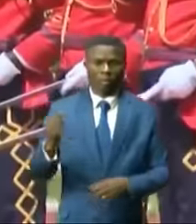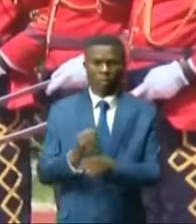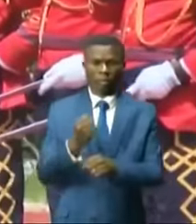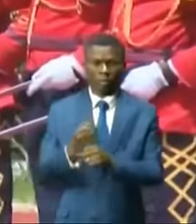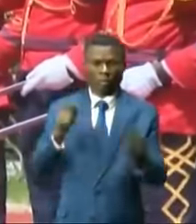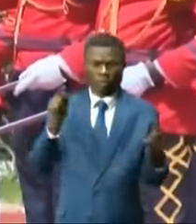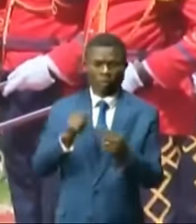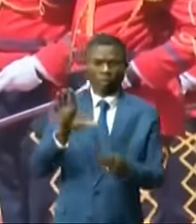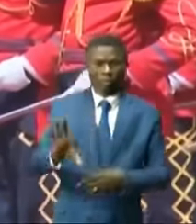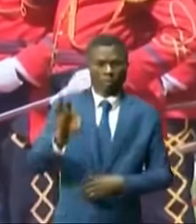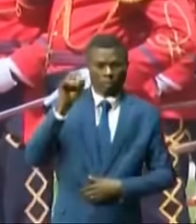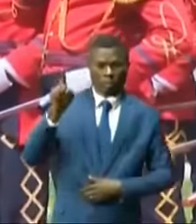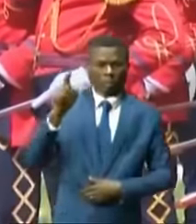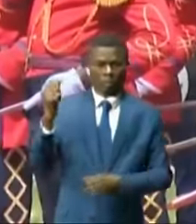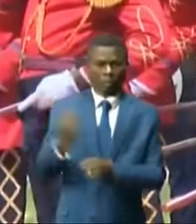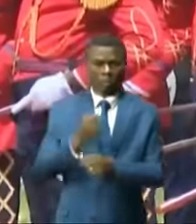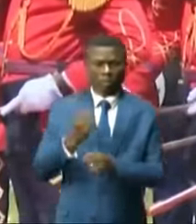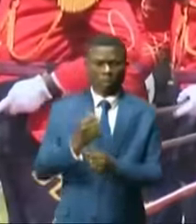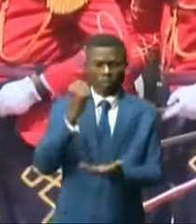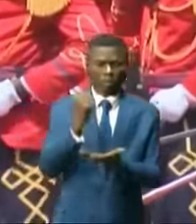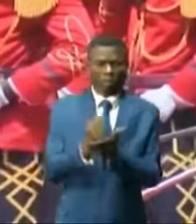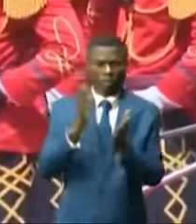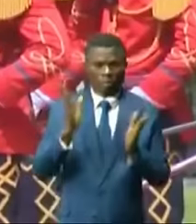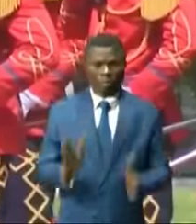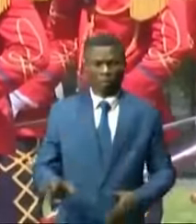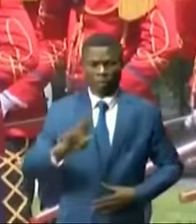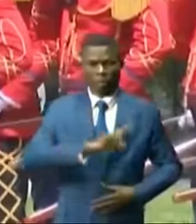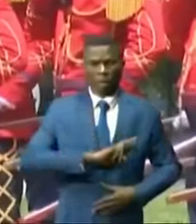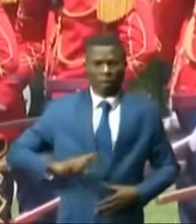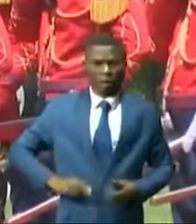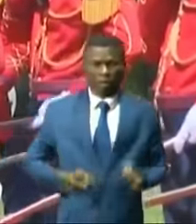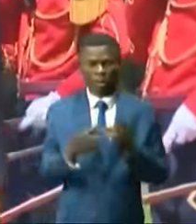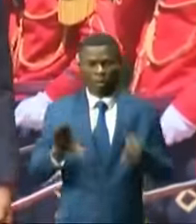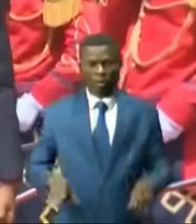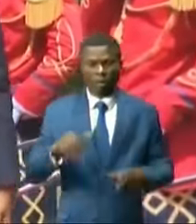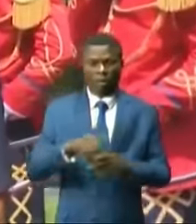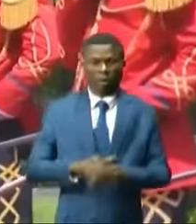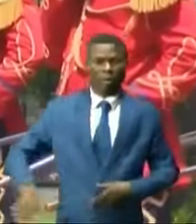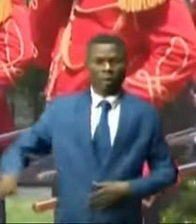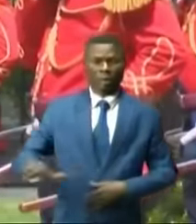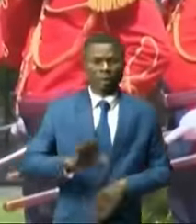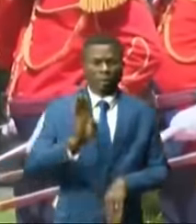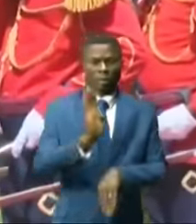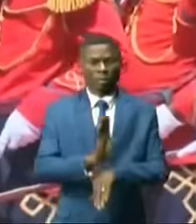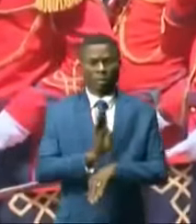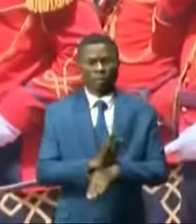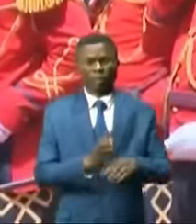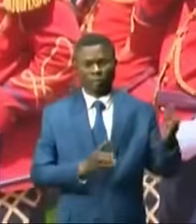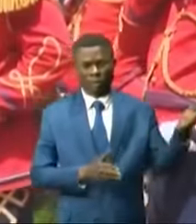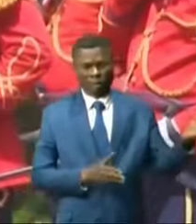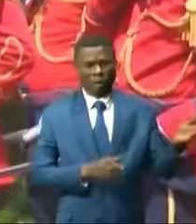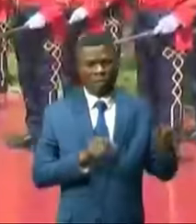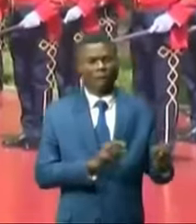sa nomination les fonctions d'ambassadeur de la RDC en République du Congo.